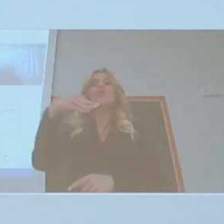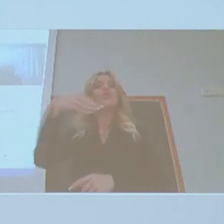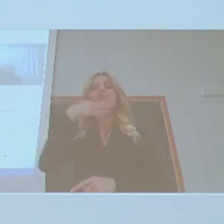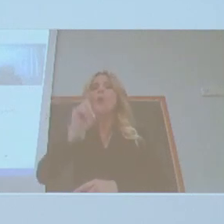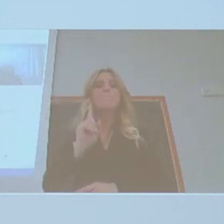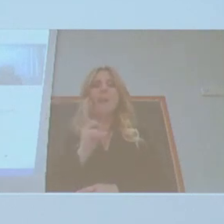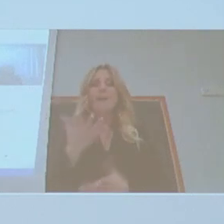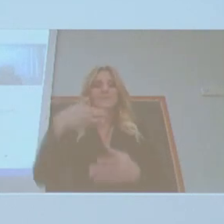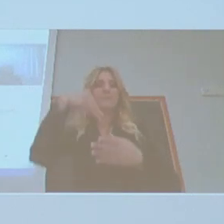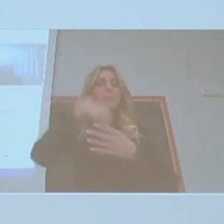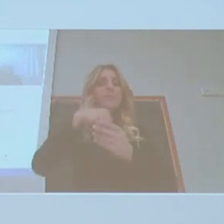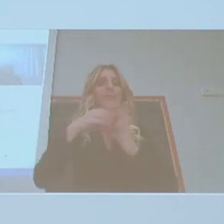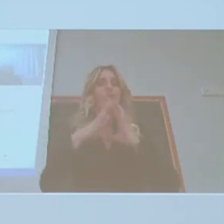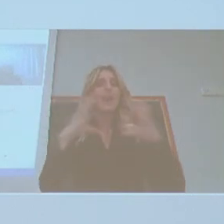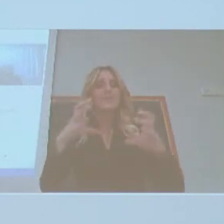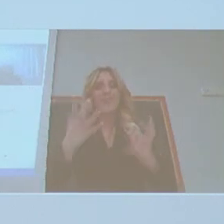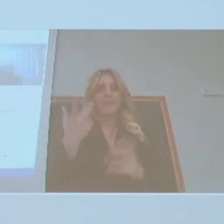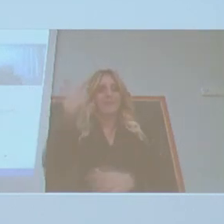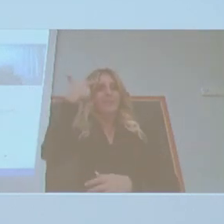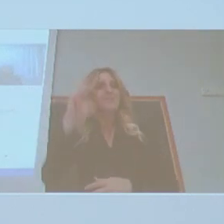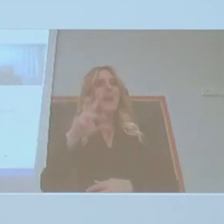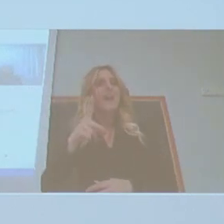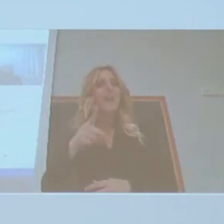green interne. E qui